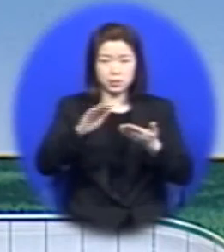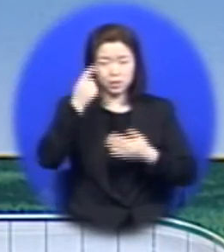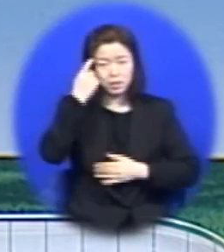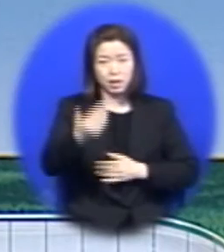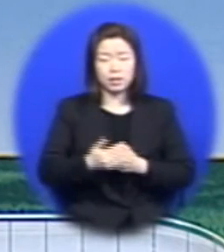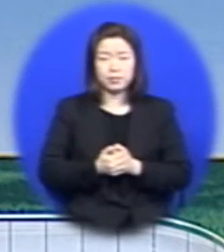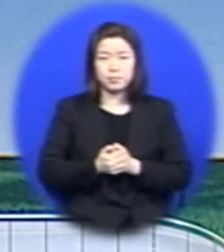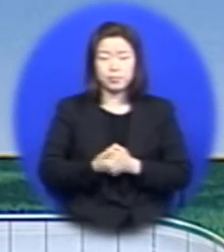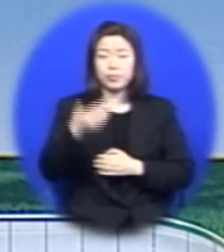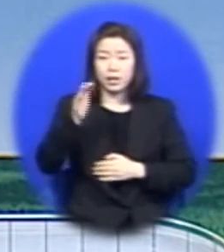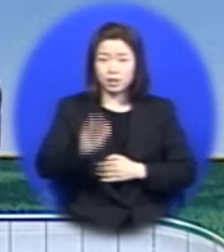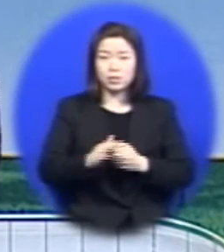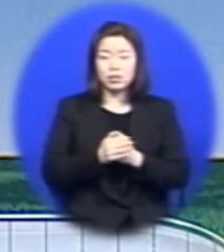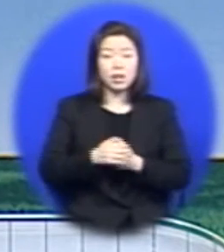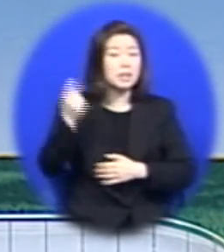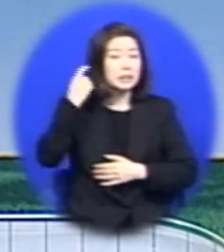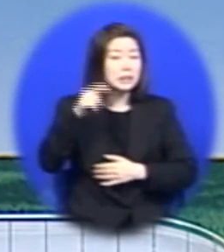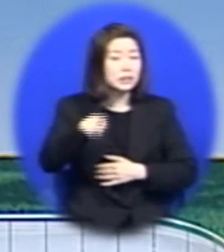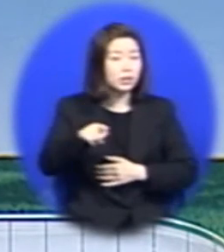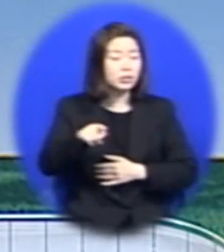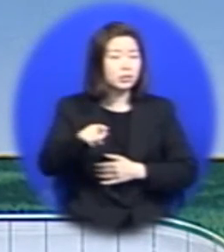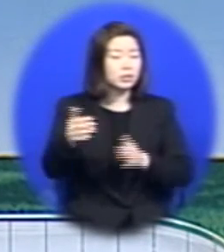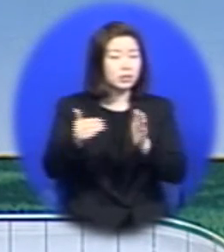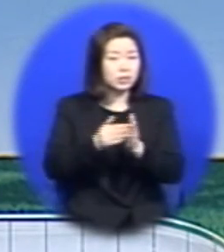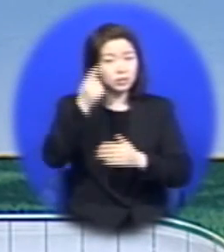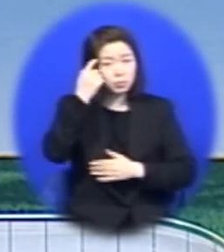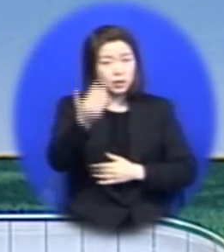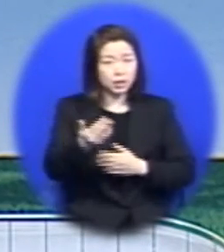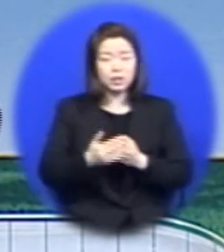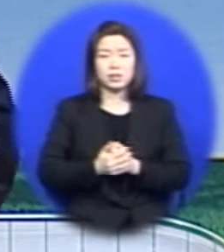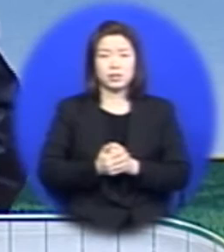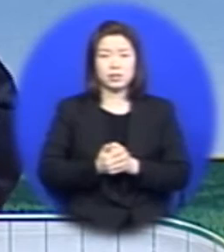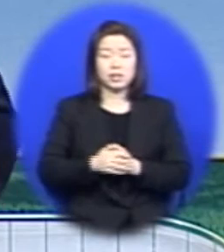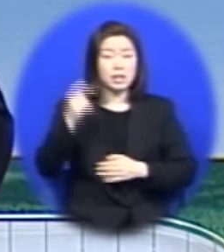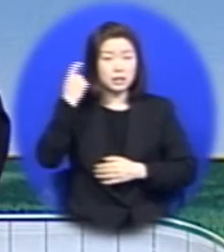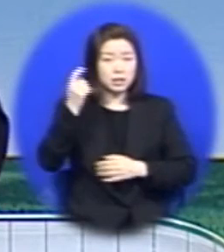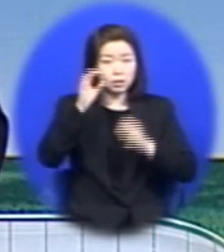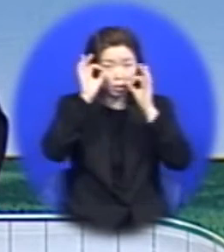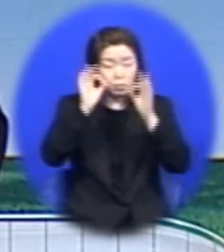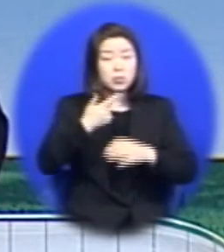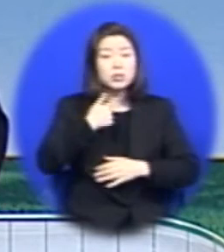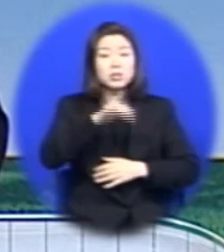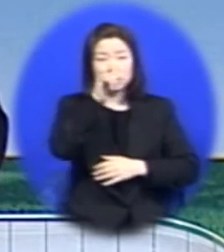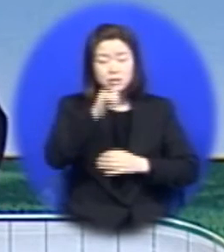그런데 그냥 들은 것으로 지나칠 것입니까? 그거 들어본 적 있어.